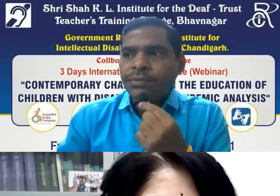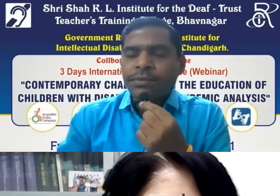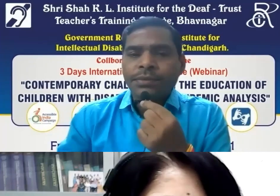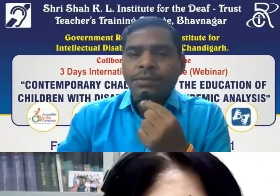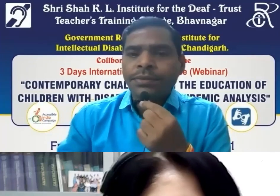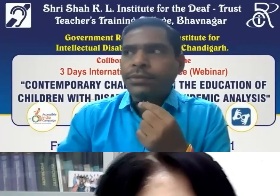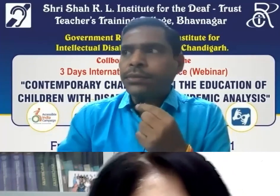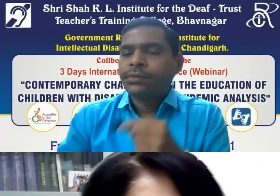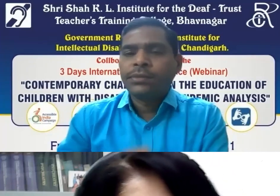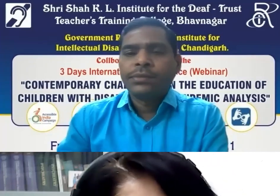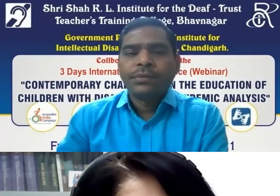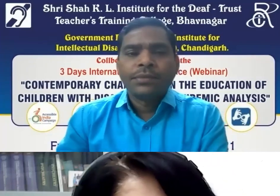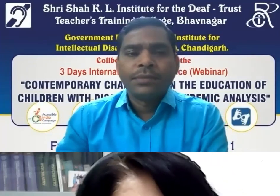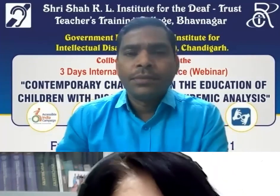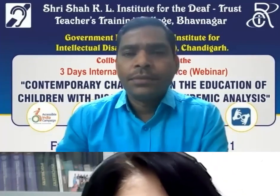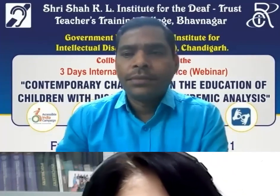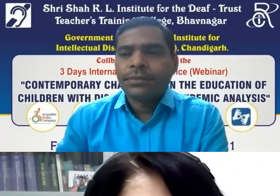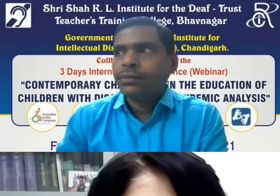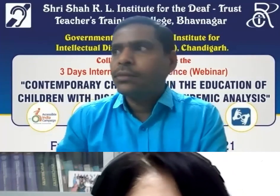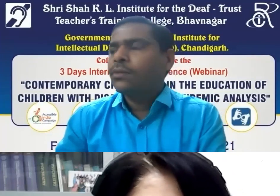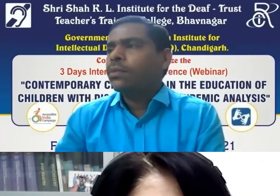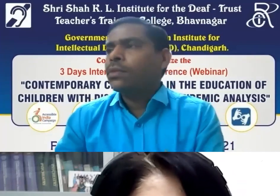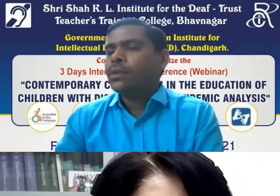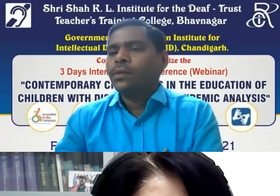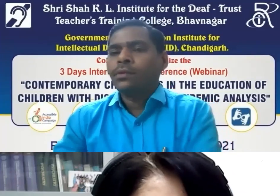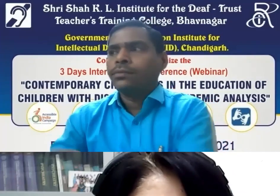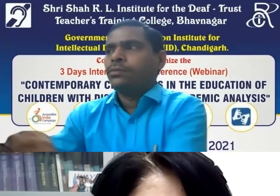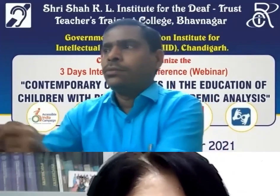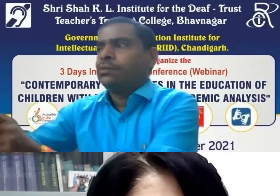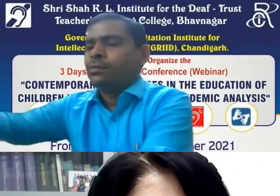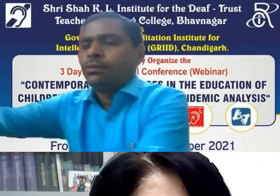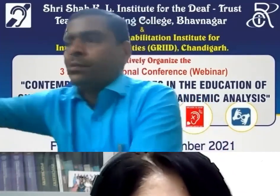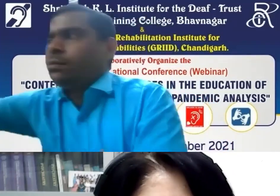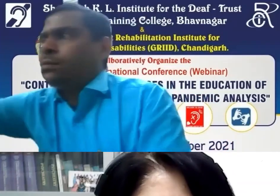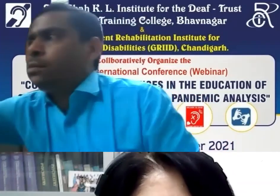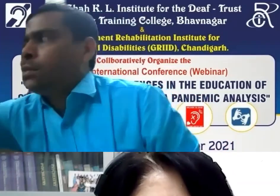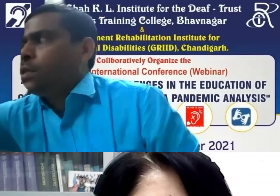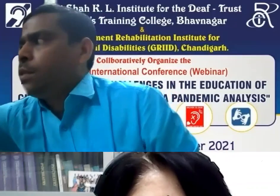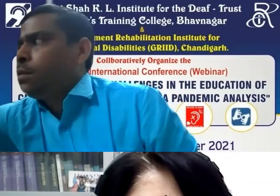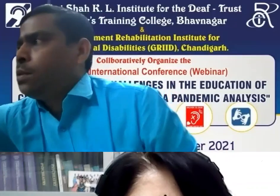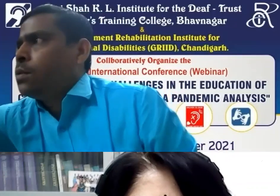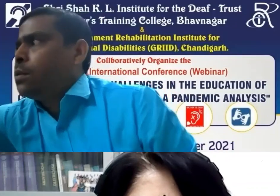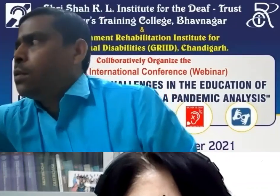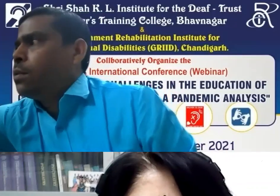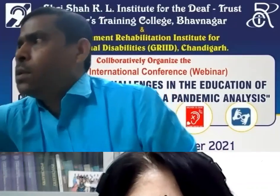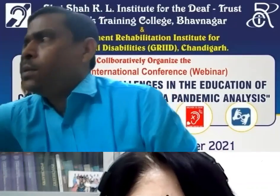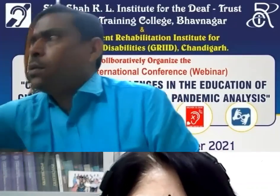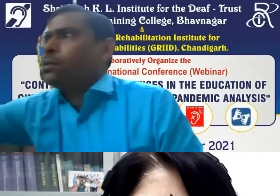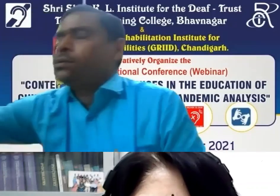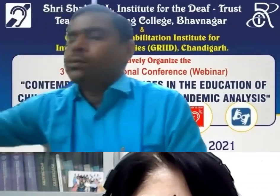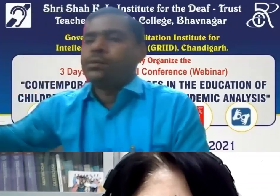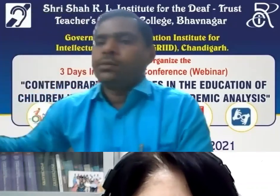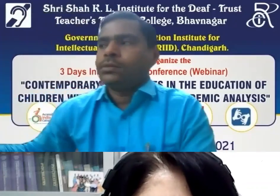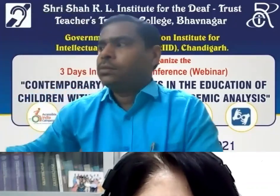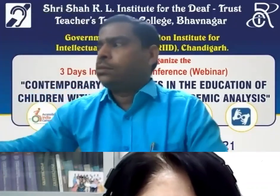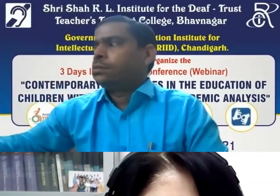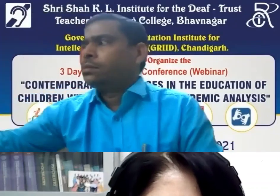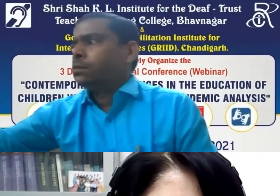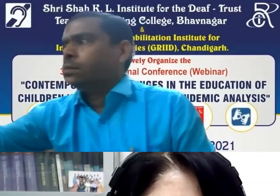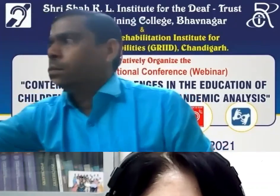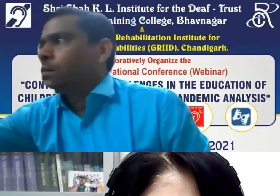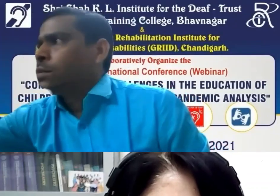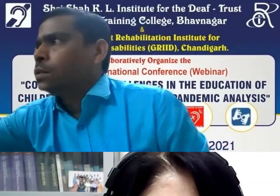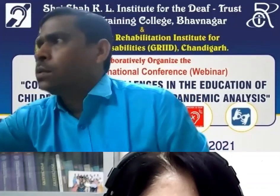ji. Thank you, Santosh bhai, Dr. Preeti Arun ma'am और सुलग्ना चक्रवर्ती मैम।